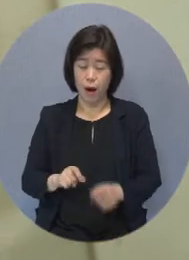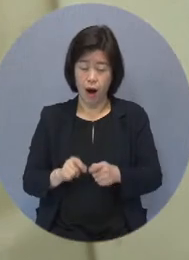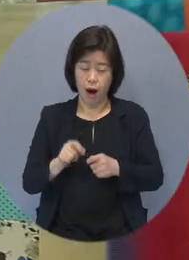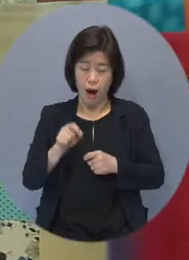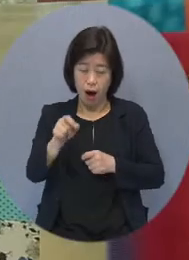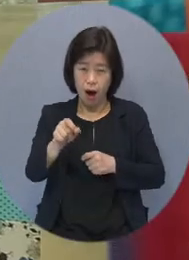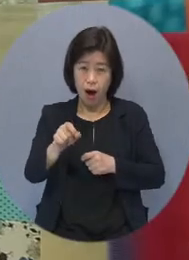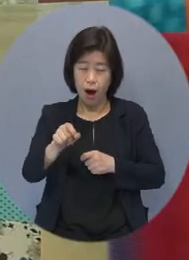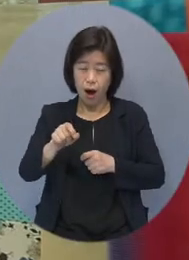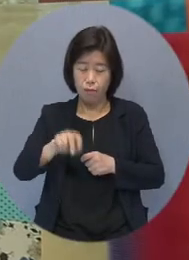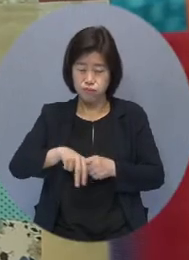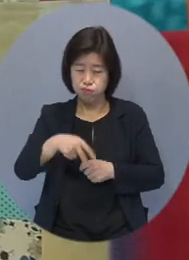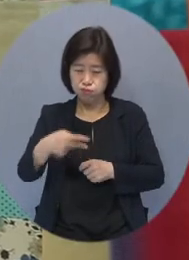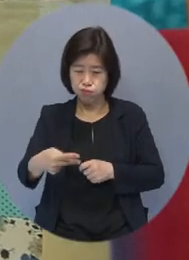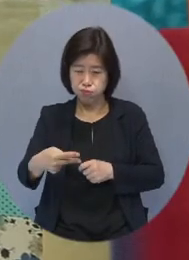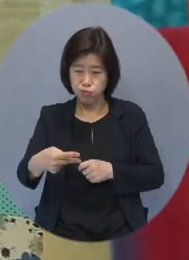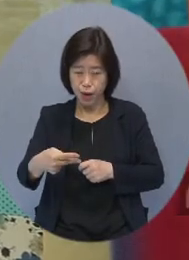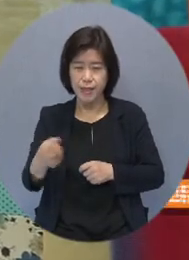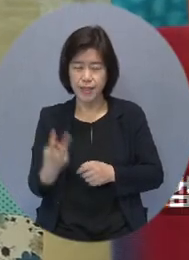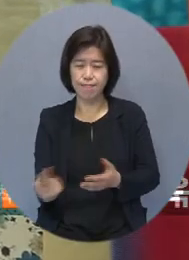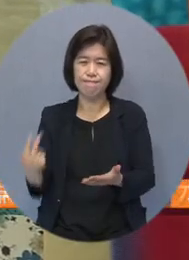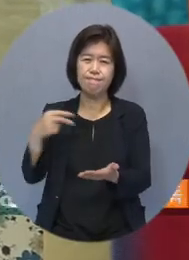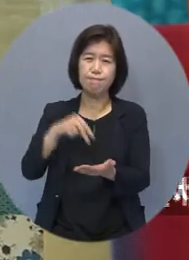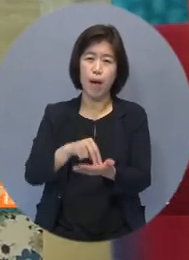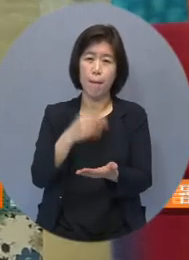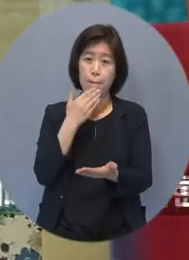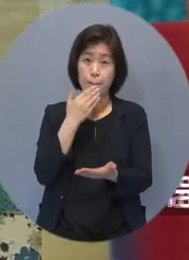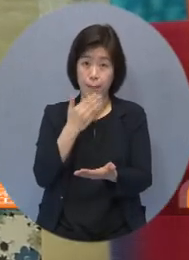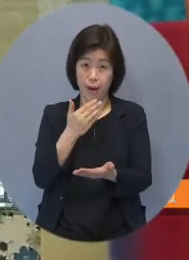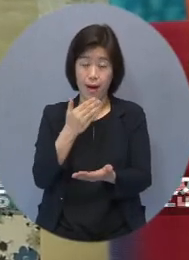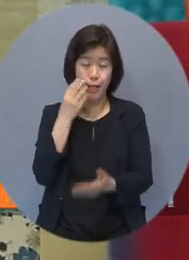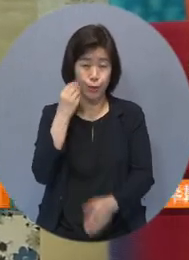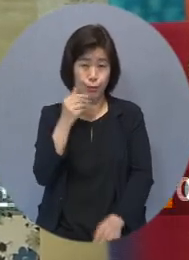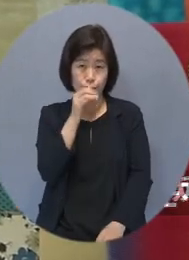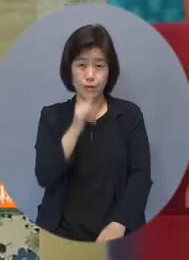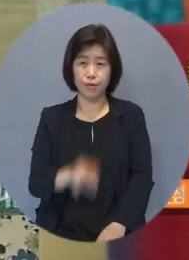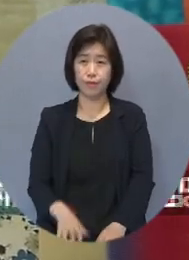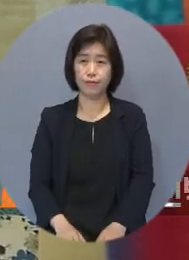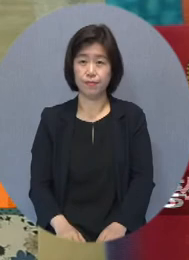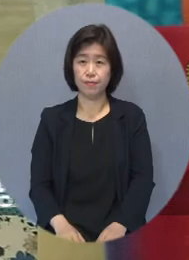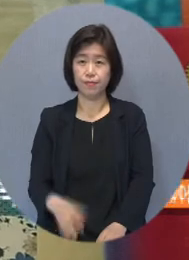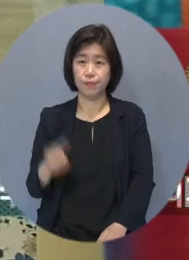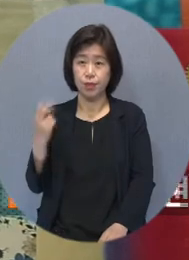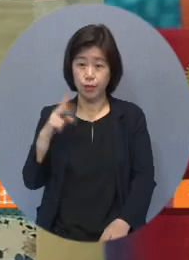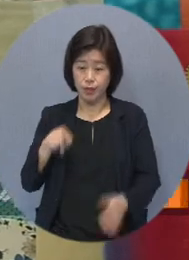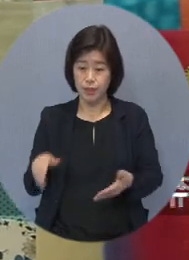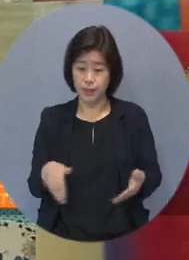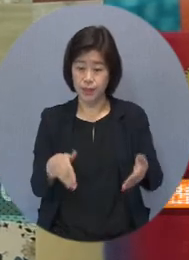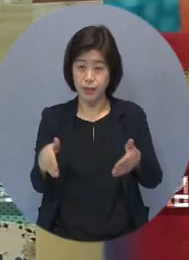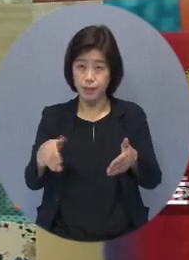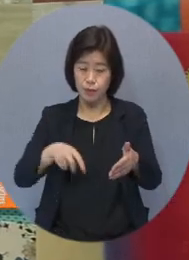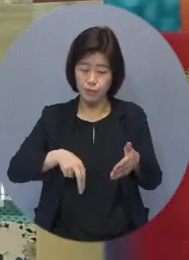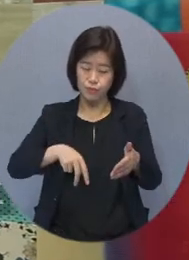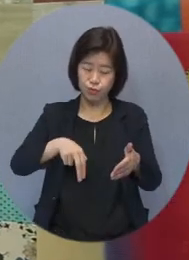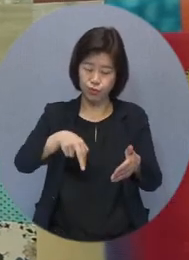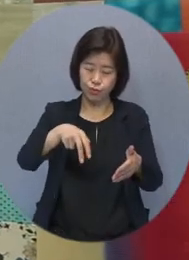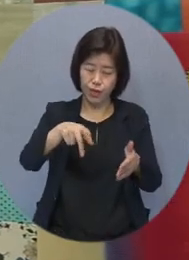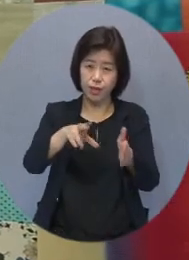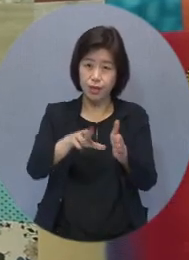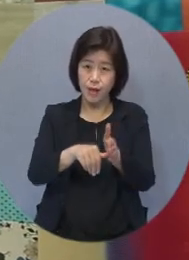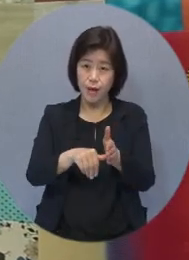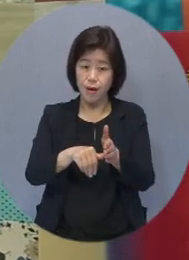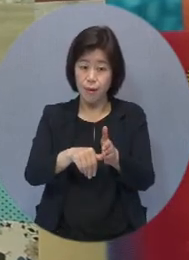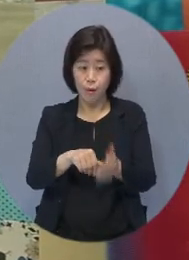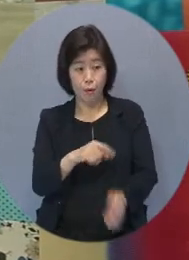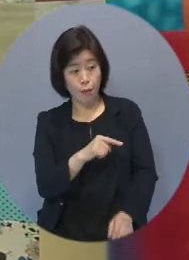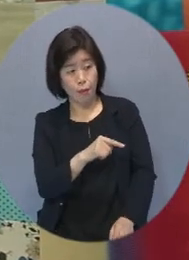보면 결국 상처에도 굳은 살이 배기듯 금방 익숙해질 거예요. 또 그 길을 걷다 보면 같은 길을 걷는